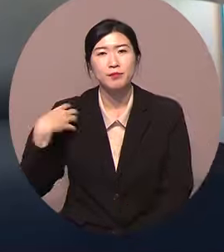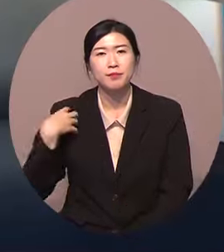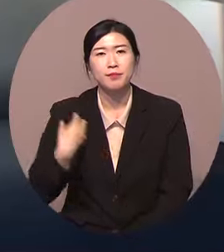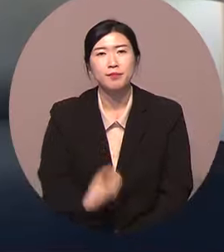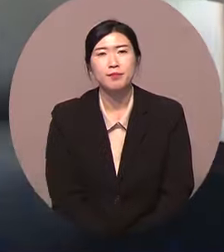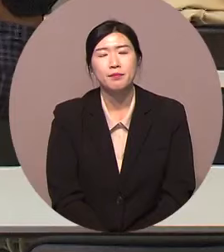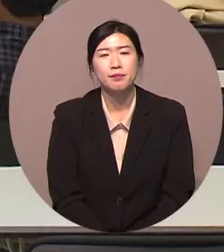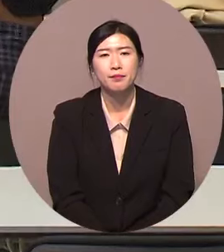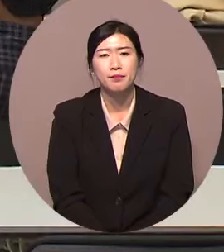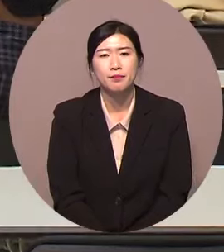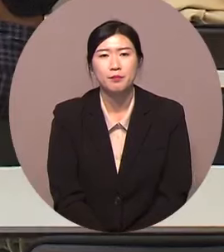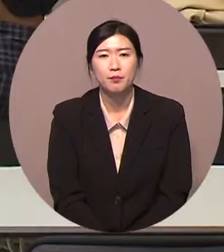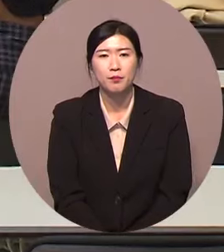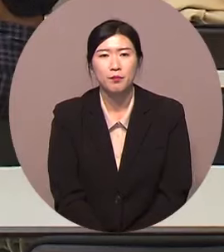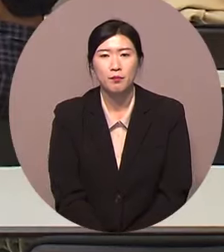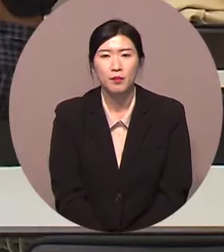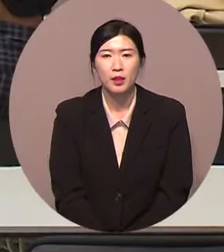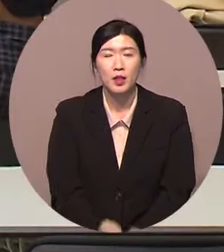할 겁니다.